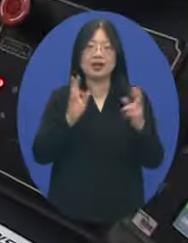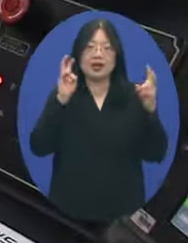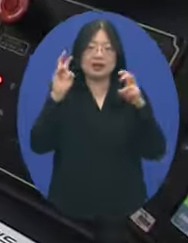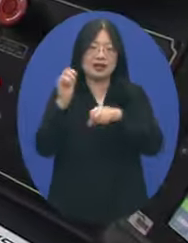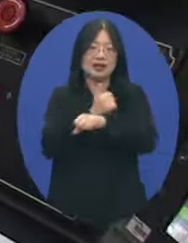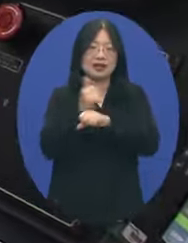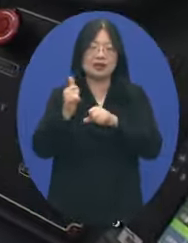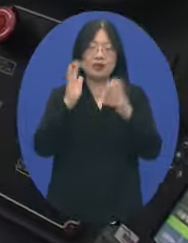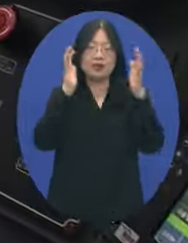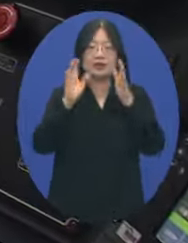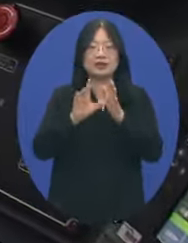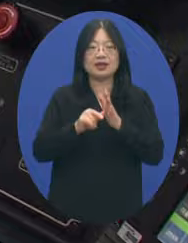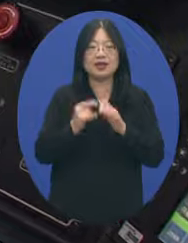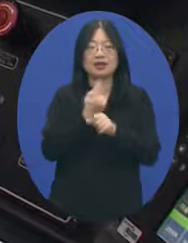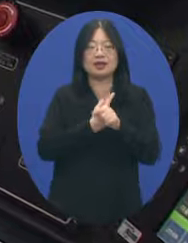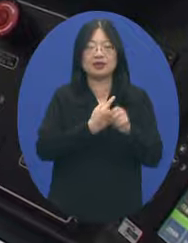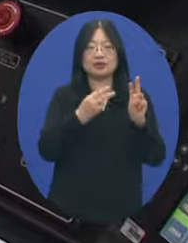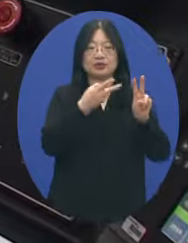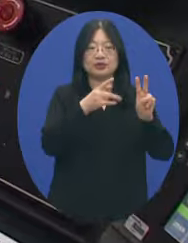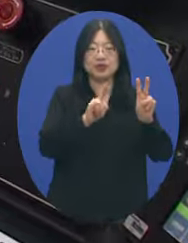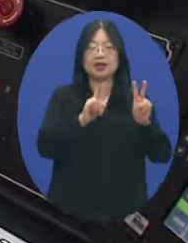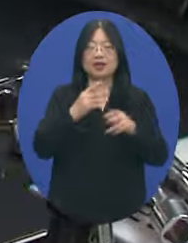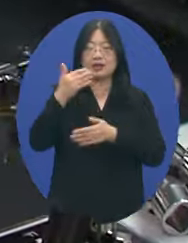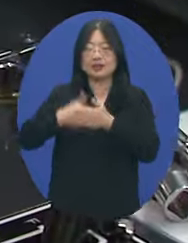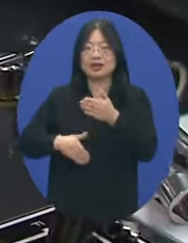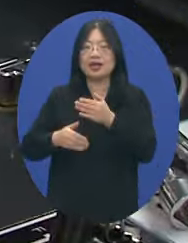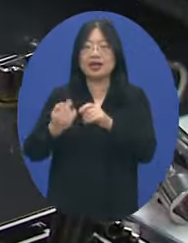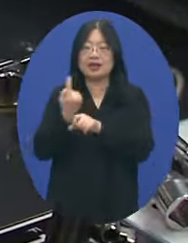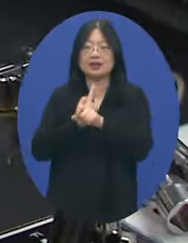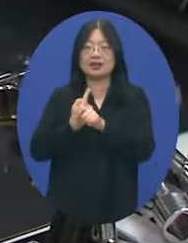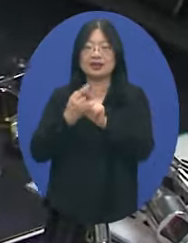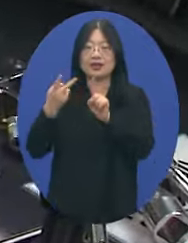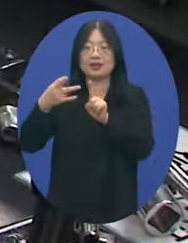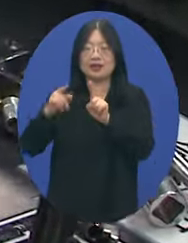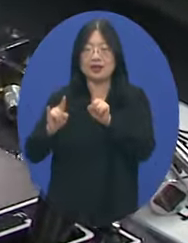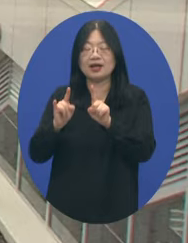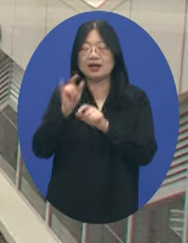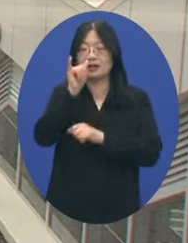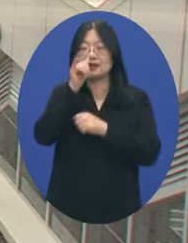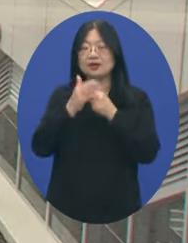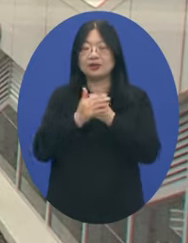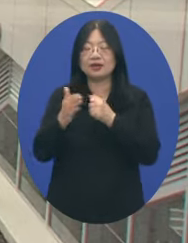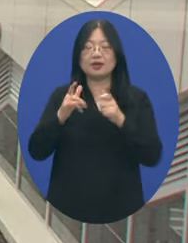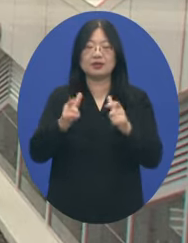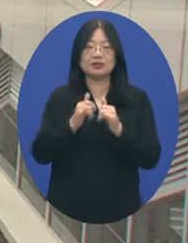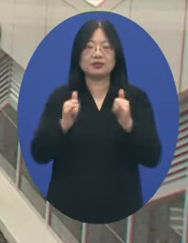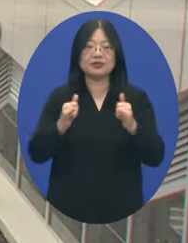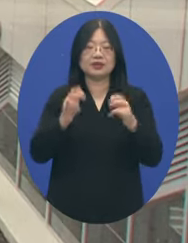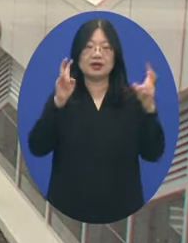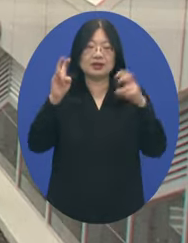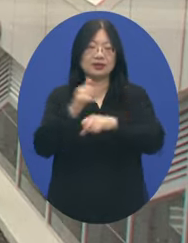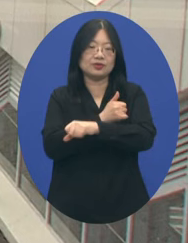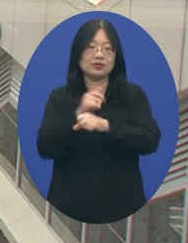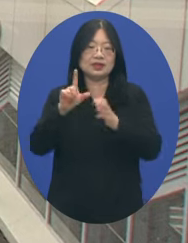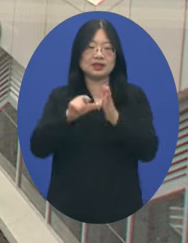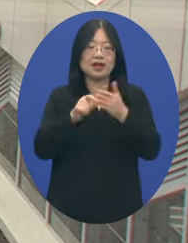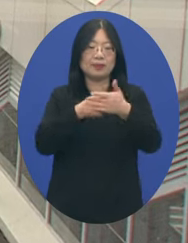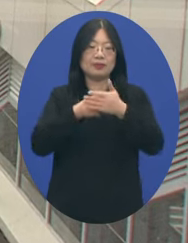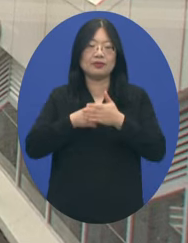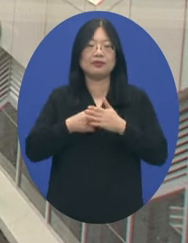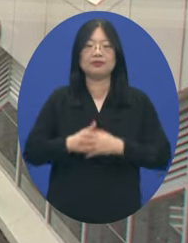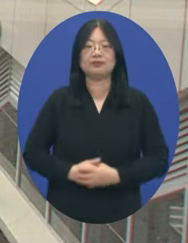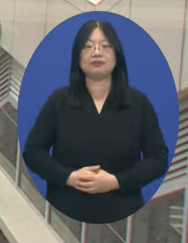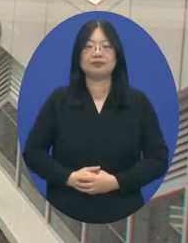출퇴근 혼잡 시간대에는 한 시간에 두대 나머지 시간대는 한 시간에 한 대씩 운행해 도민들의 출퇴근 시간이 크게 단축될